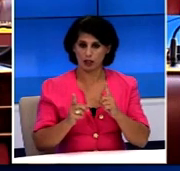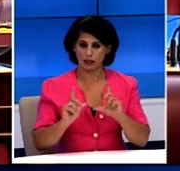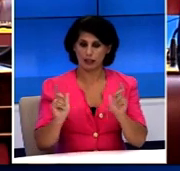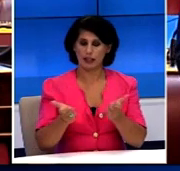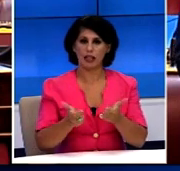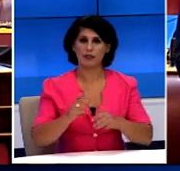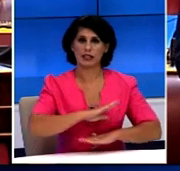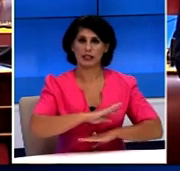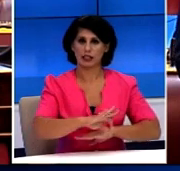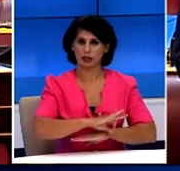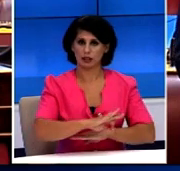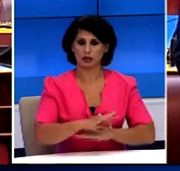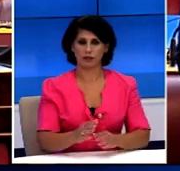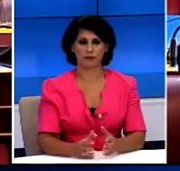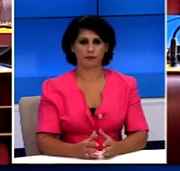εθνική στρατηγική.